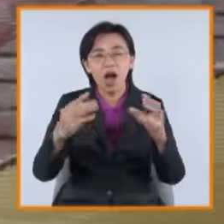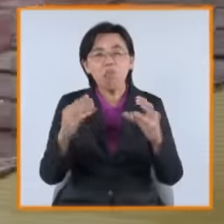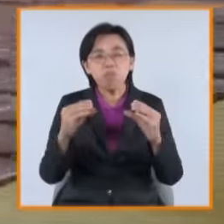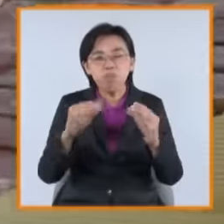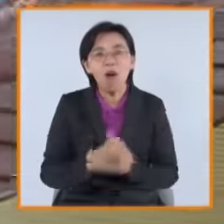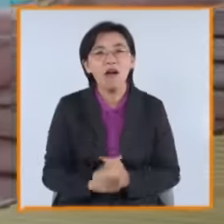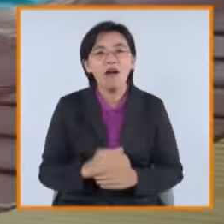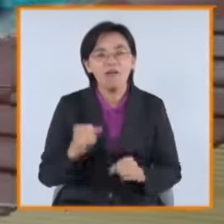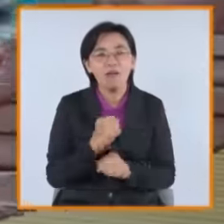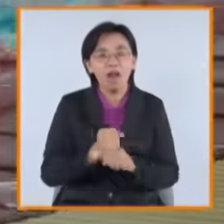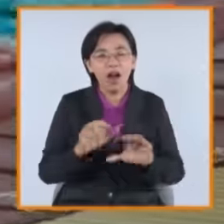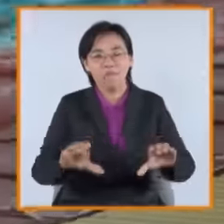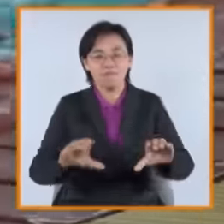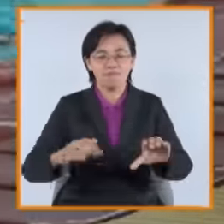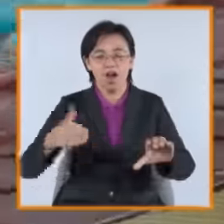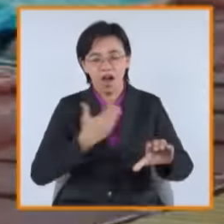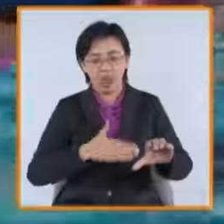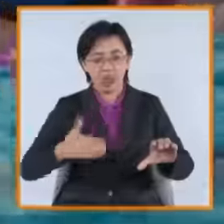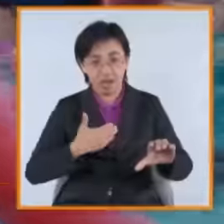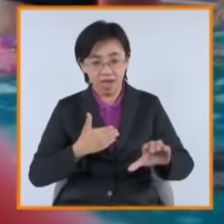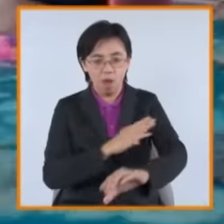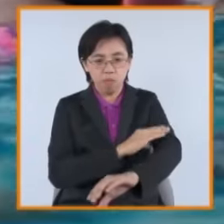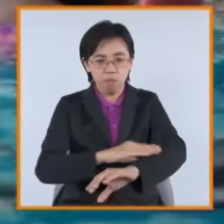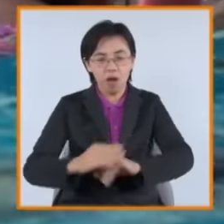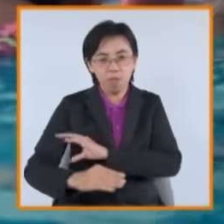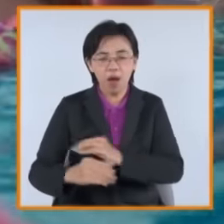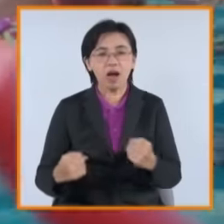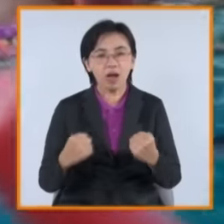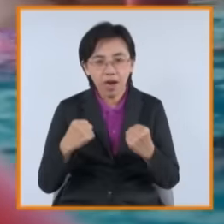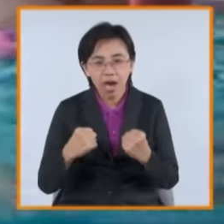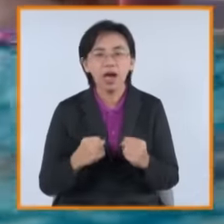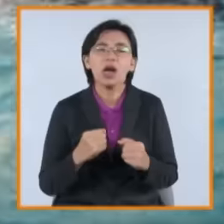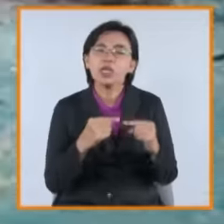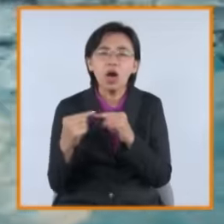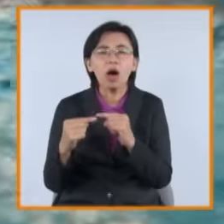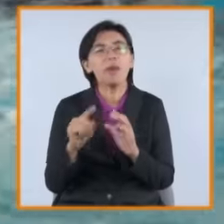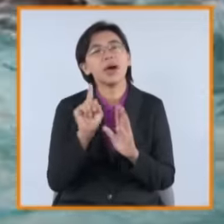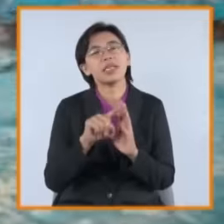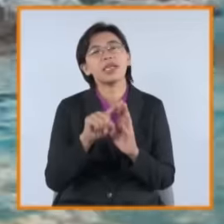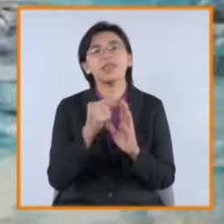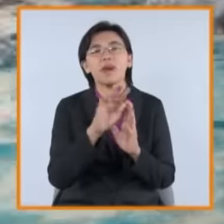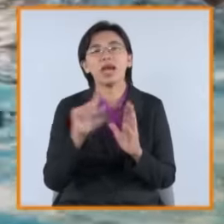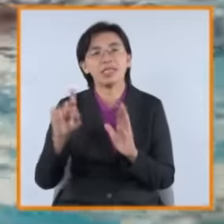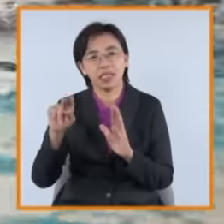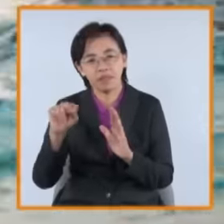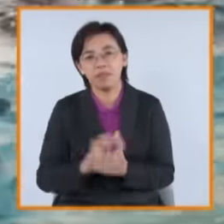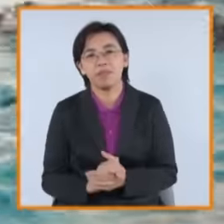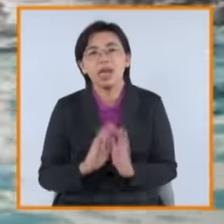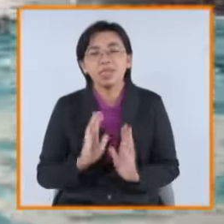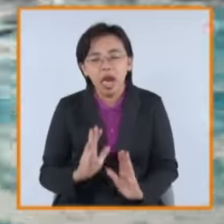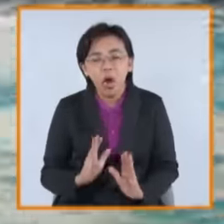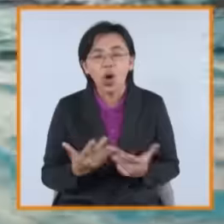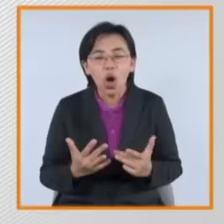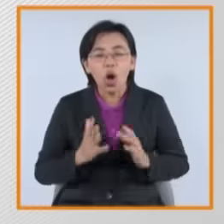แรงต้านทานเสริมความแข็งแรงของกล้ามเนื้อต่อเนื่อง 35-40 นาทีก่อนที่จะคูลดาวน์ร่างกายผ่อนคลายกล้าม